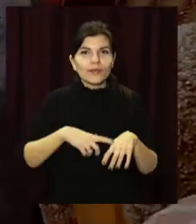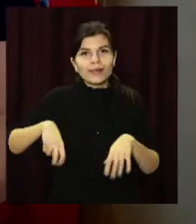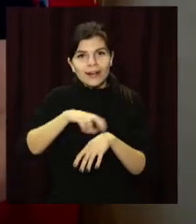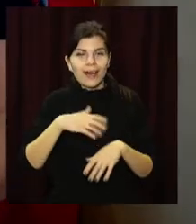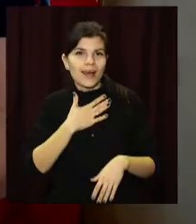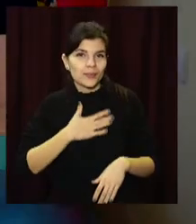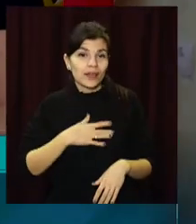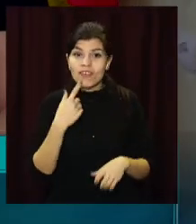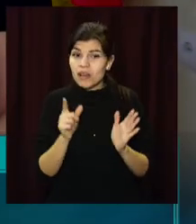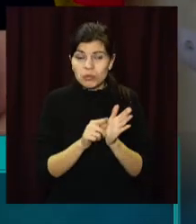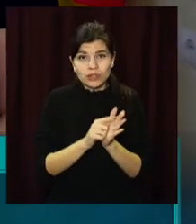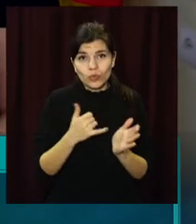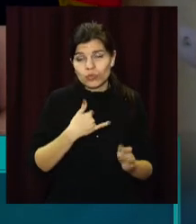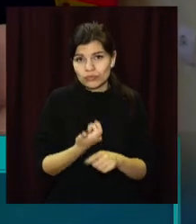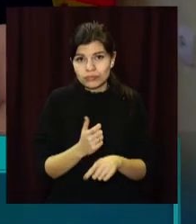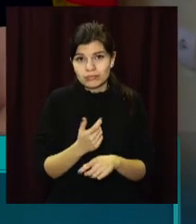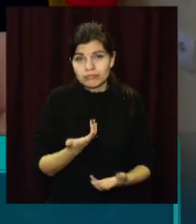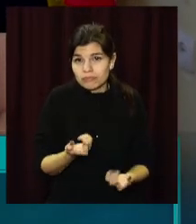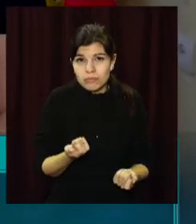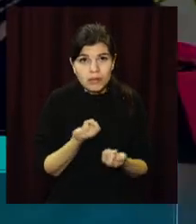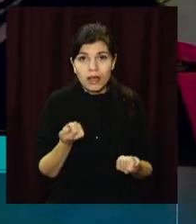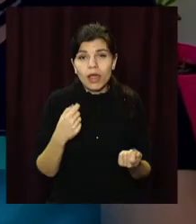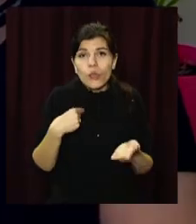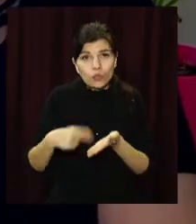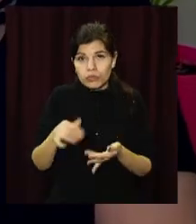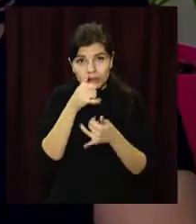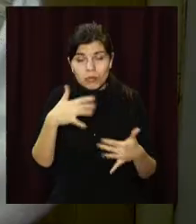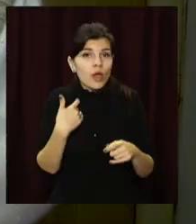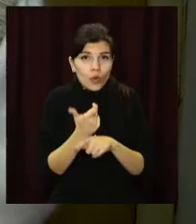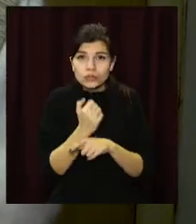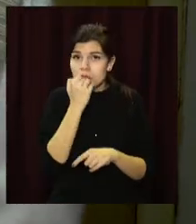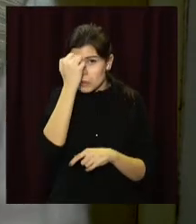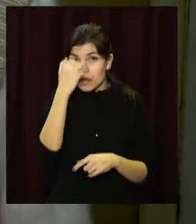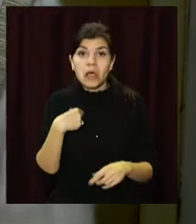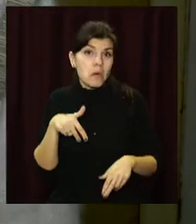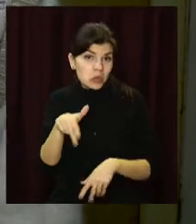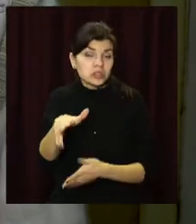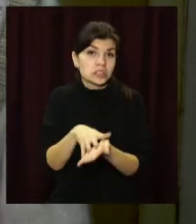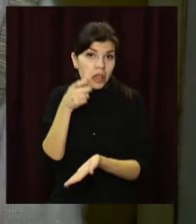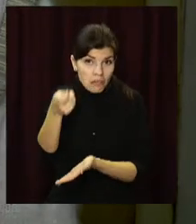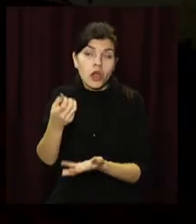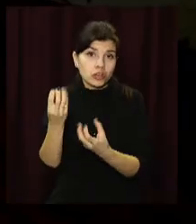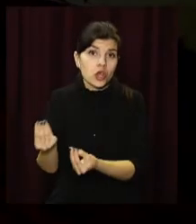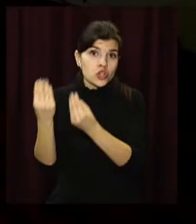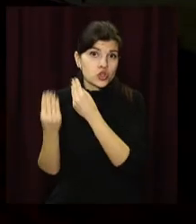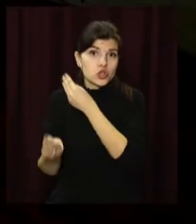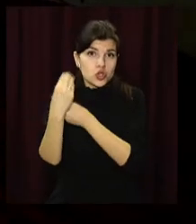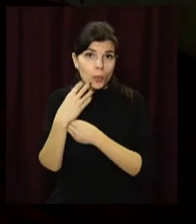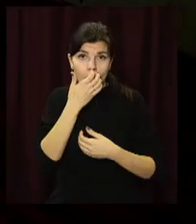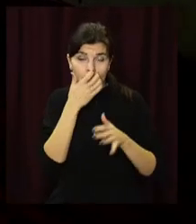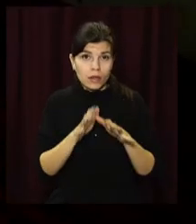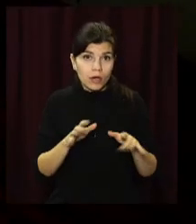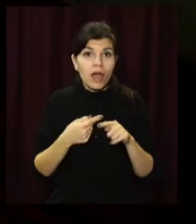кам'янчан. Пенсія у нас не така велика, щоб я її могла купити. Я дуже благодарна. Пішла, написала заявлення, от дали ще одну. Цю